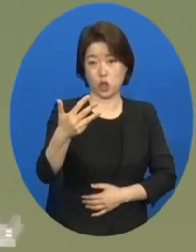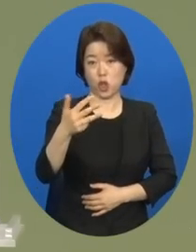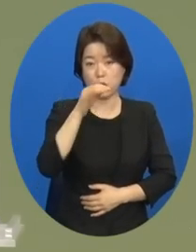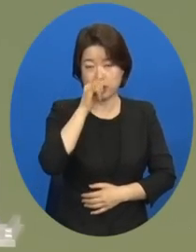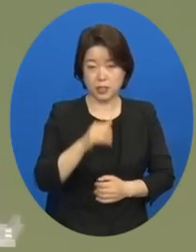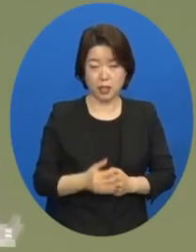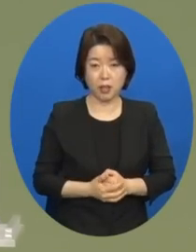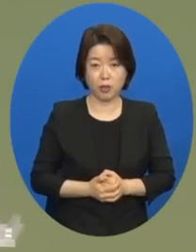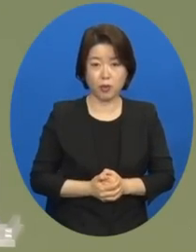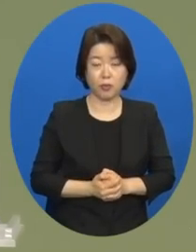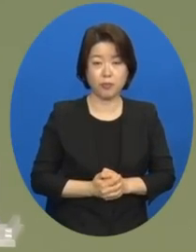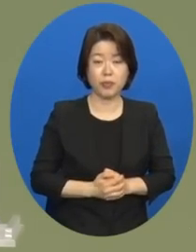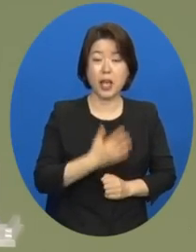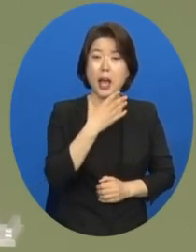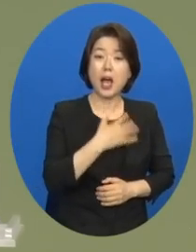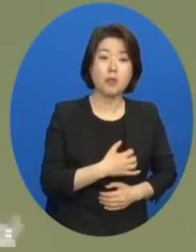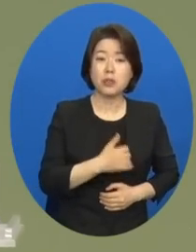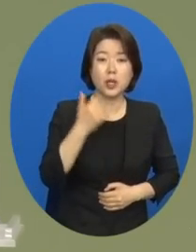누구를 가장 좋아했을까요